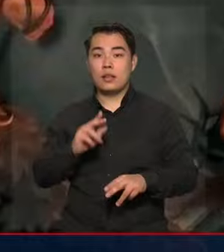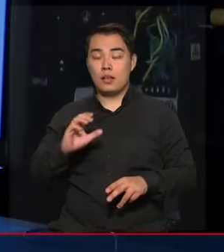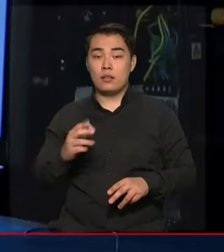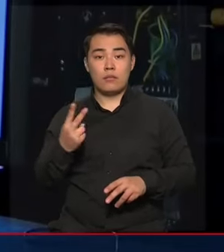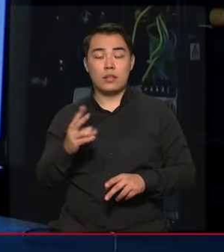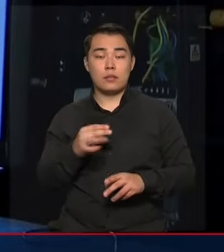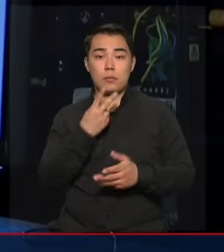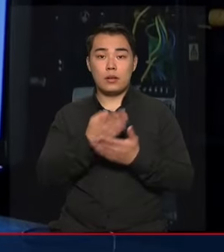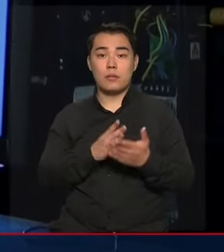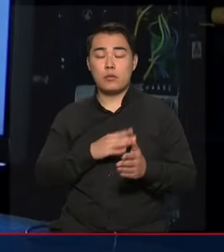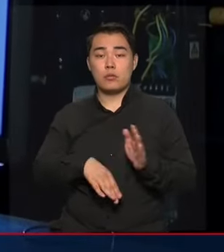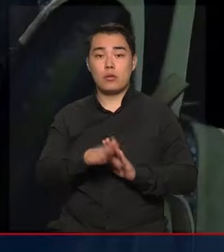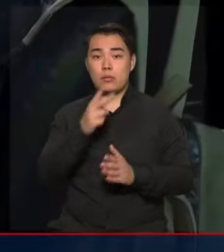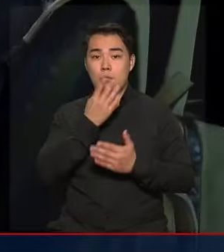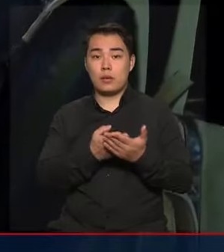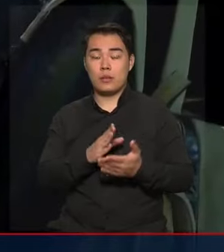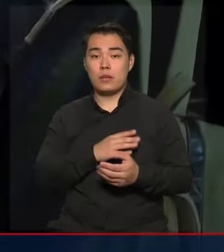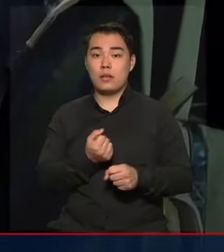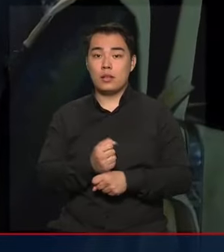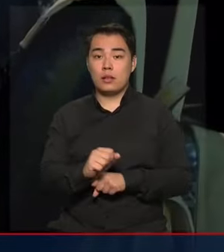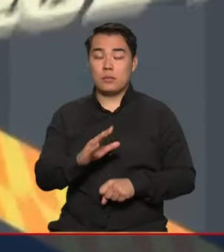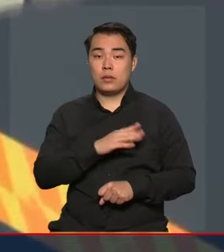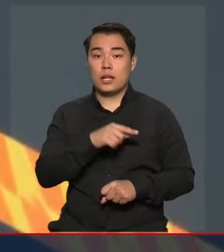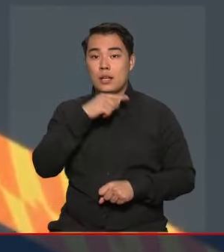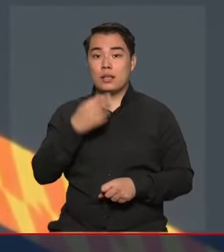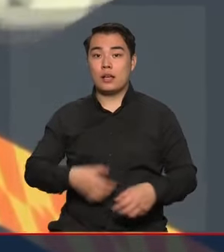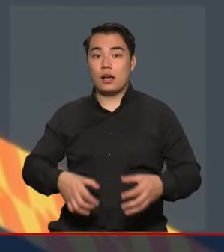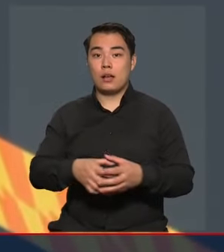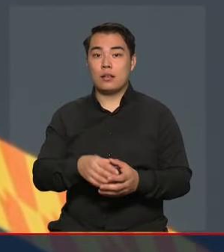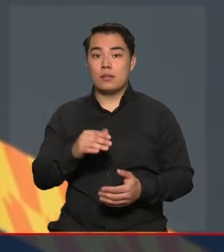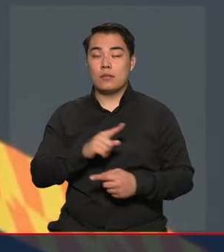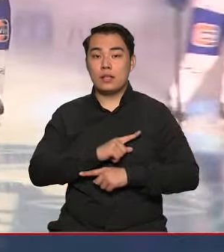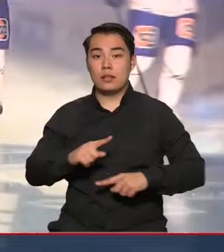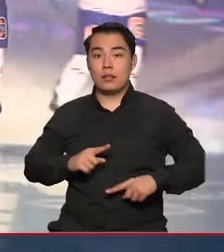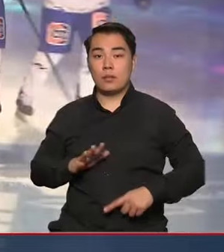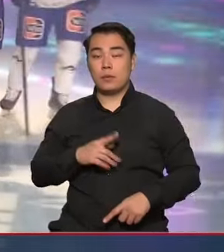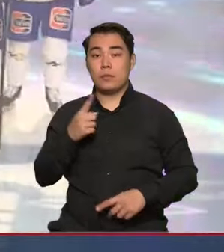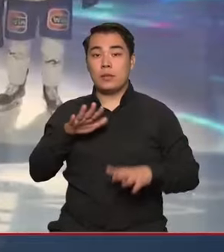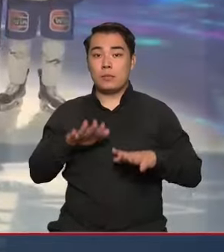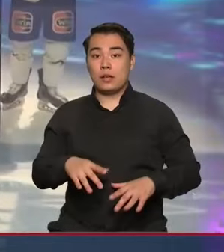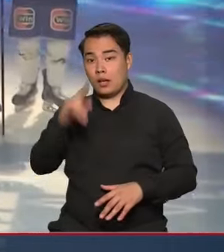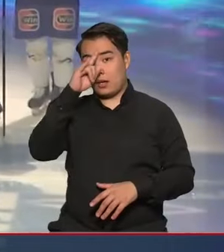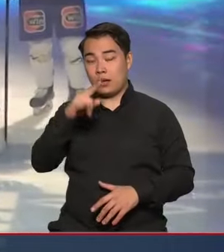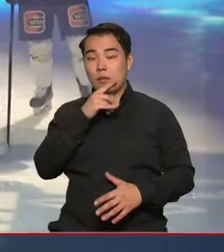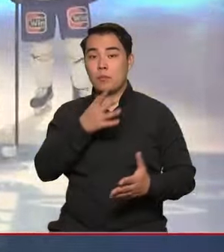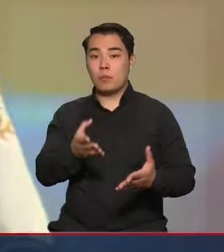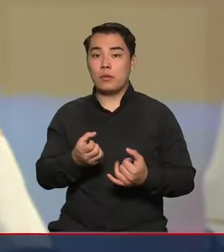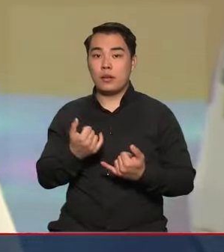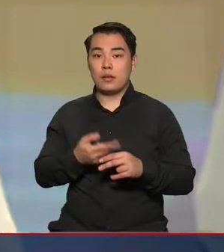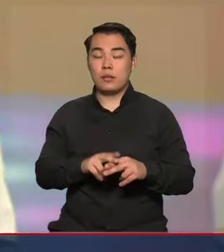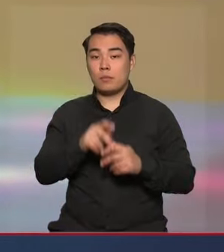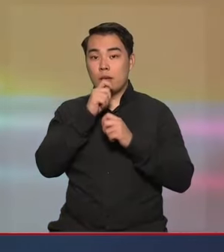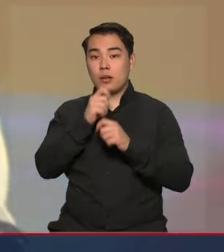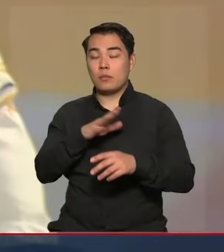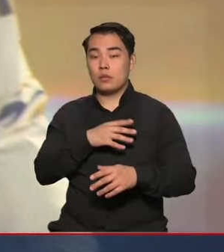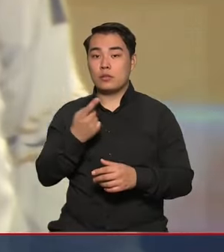лазертагу показала лучший результат, одержав победу над российской командой в финале. За первое место казахстанцы получили существенный приз